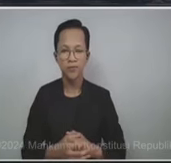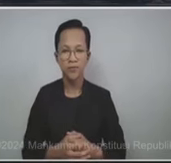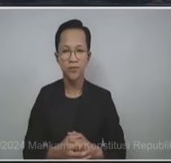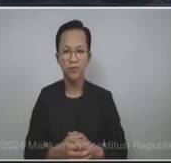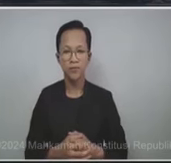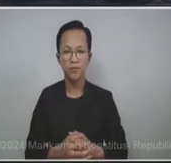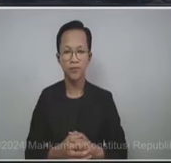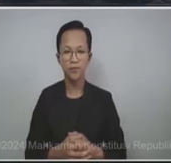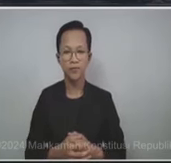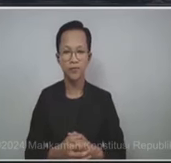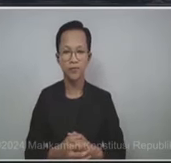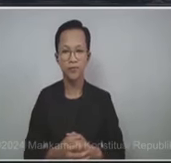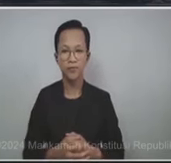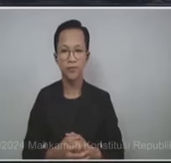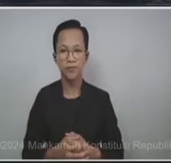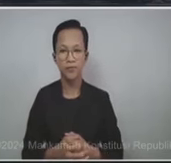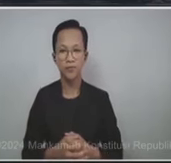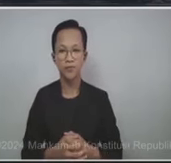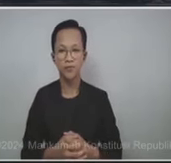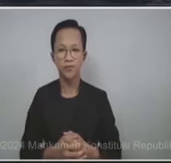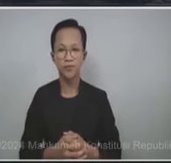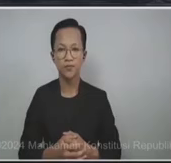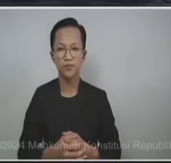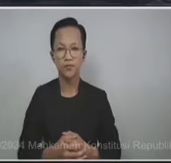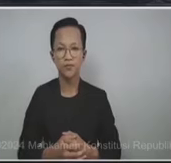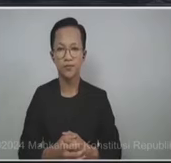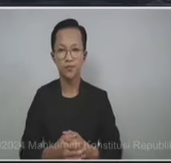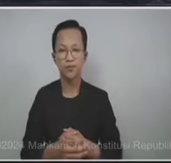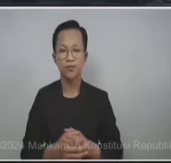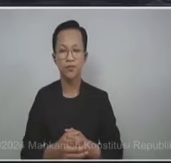calon menimbang bahwa oleh karena